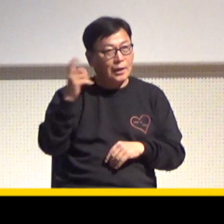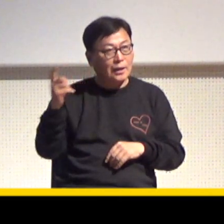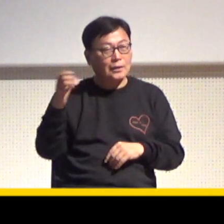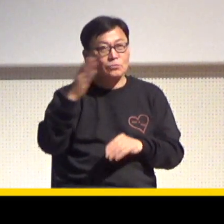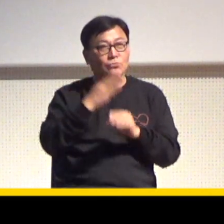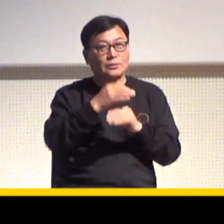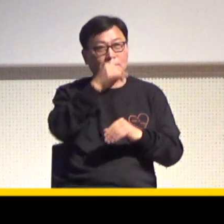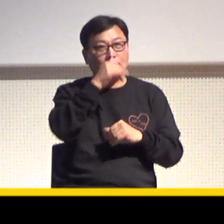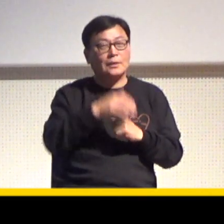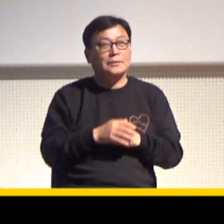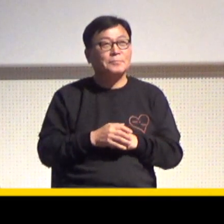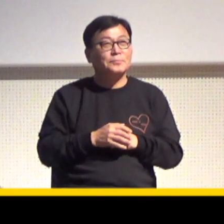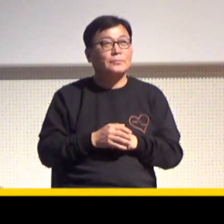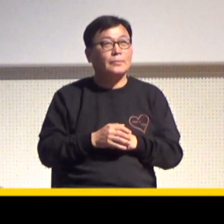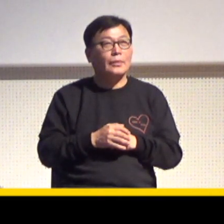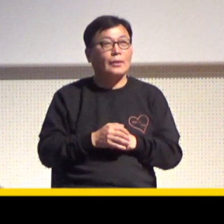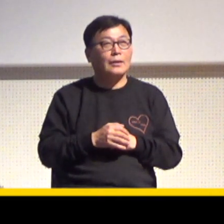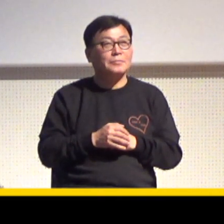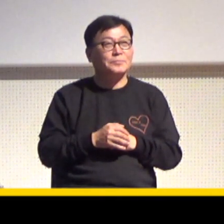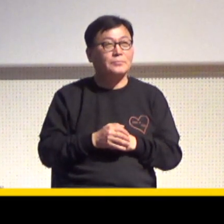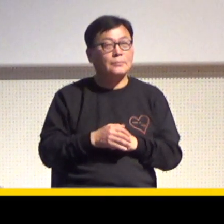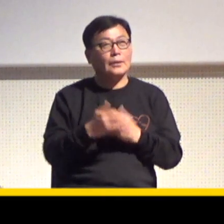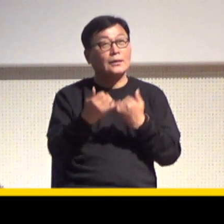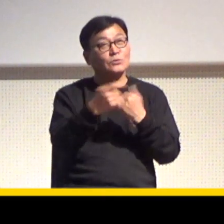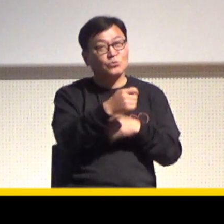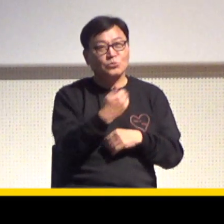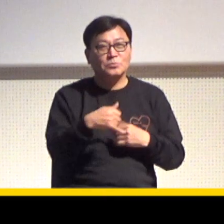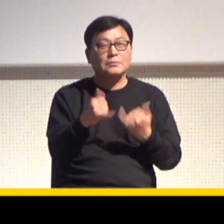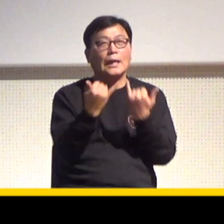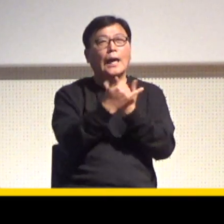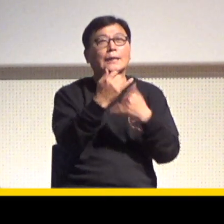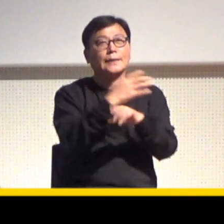아, 자주 이럴 겁니다. 아, 네. 저분 아시겠어요.